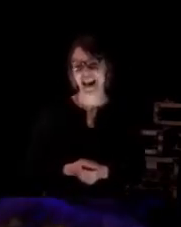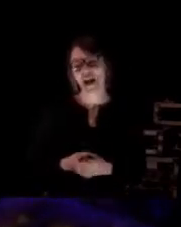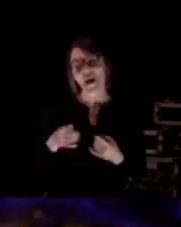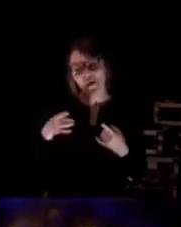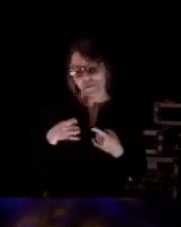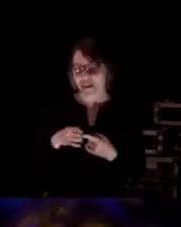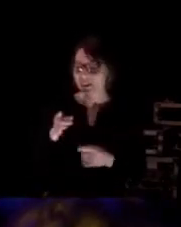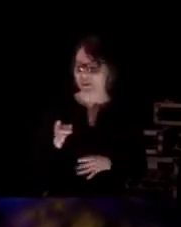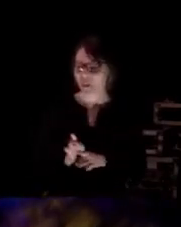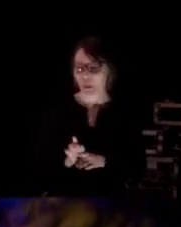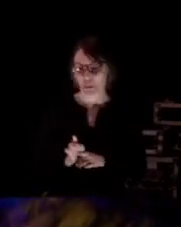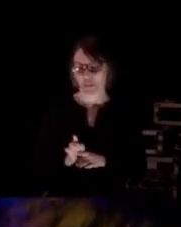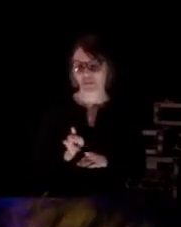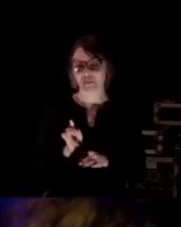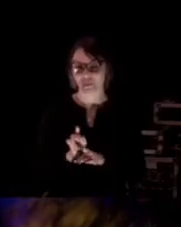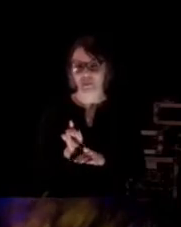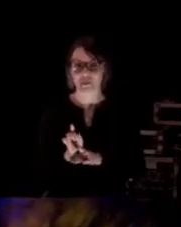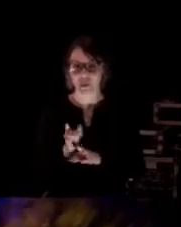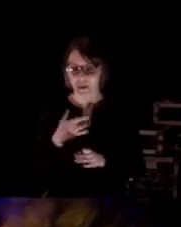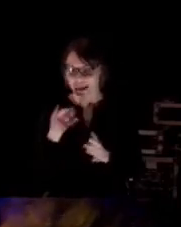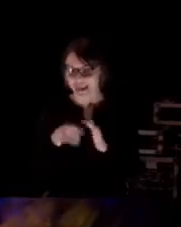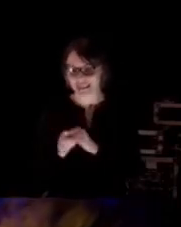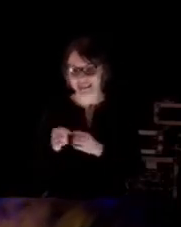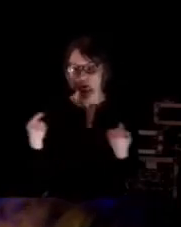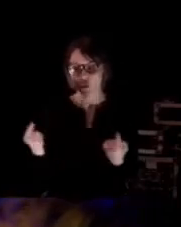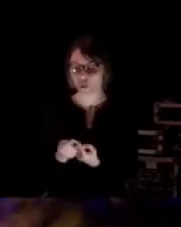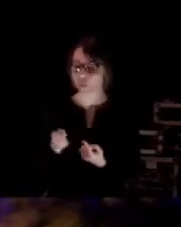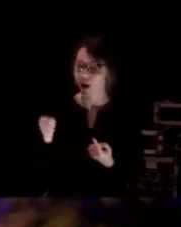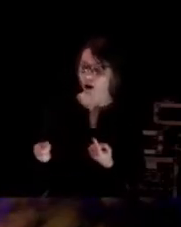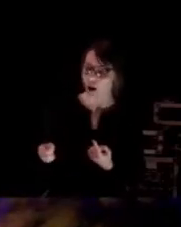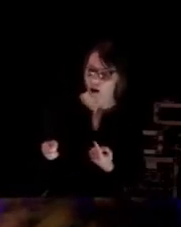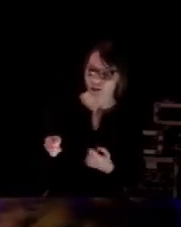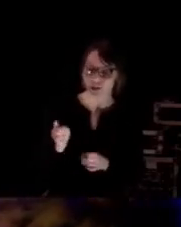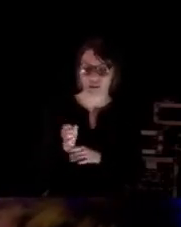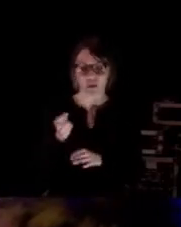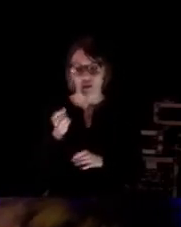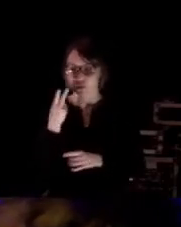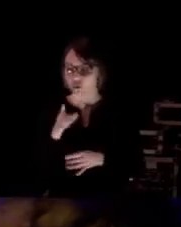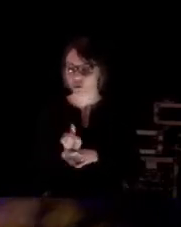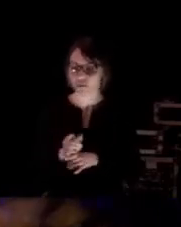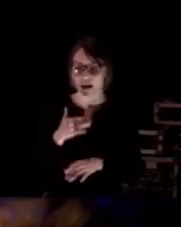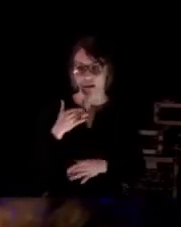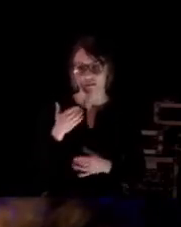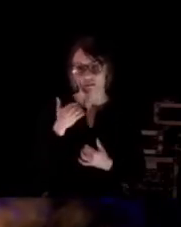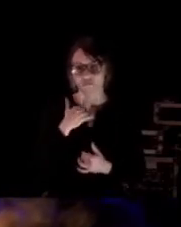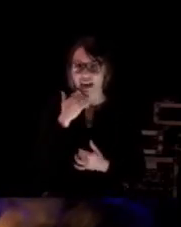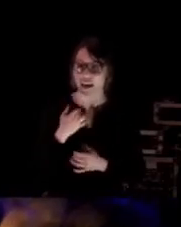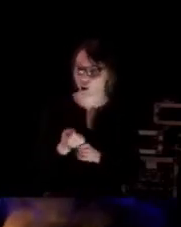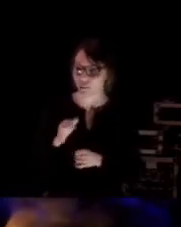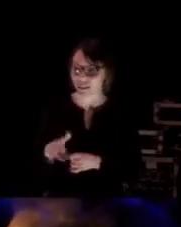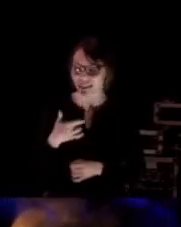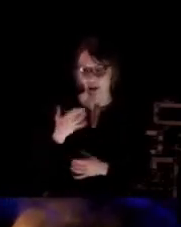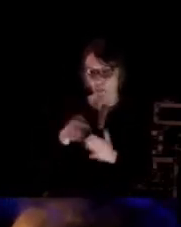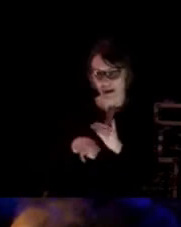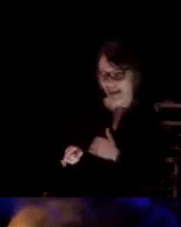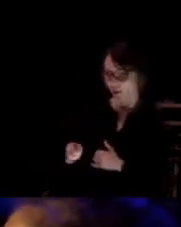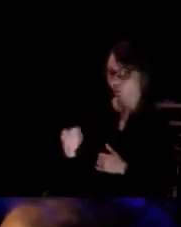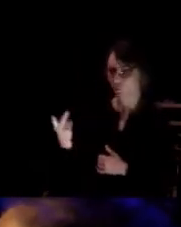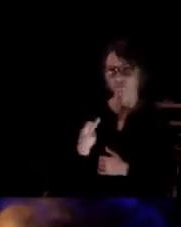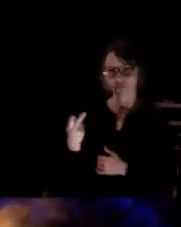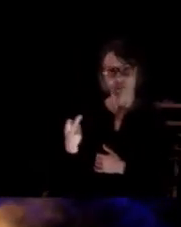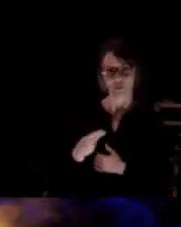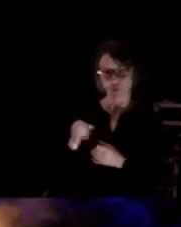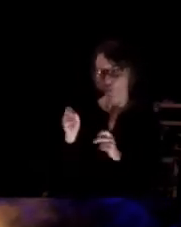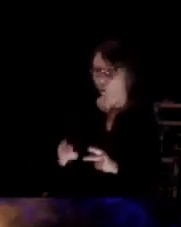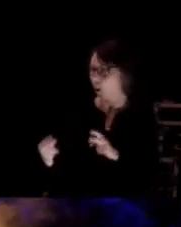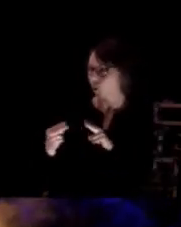men som da... Som når jeg kommer inn i det rommet da, han så genuint lei av jobben sin ut. Det var akkurat det, men han drev på med et eller annet. Jeg kommer inn, vi begynner å få en helt